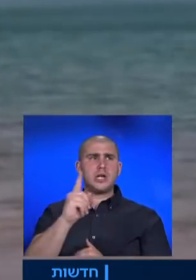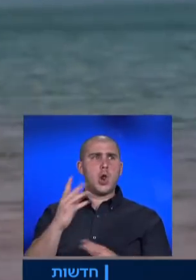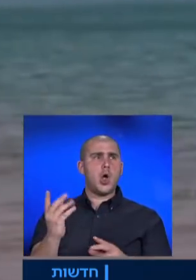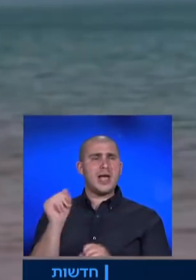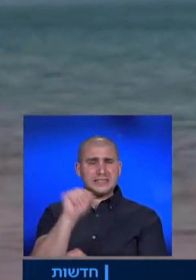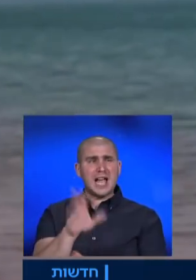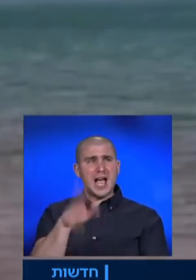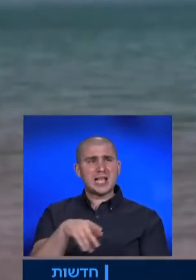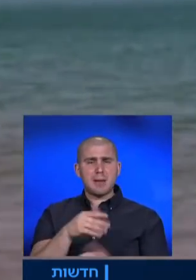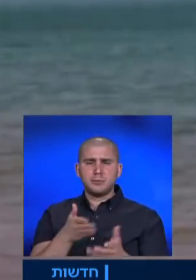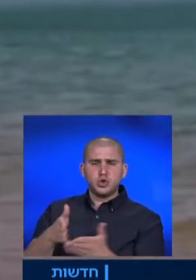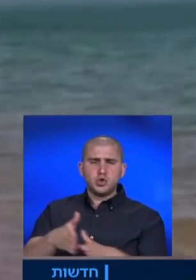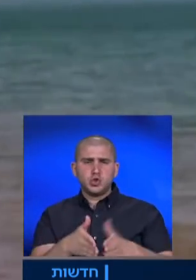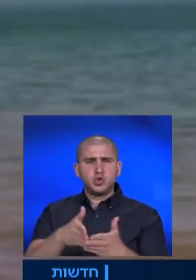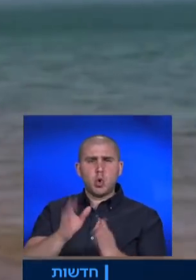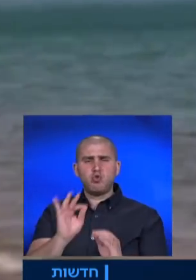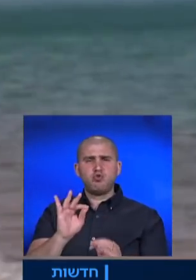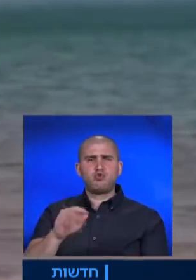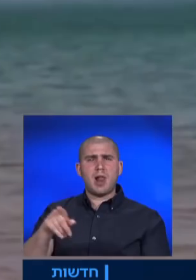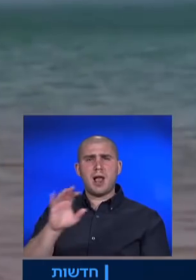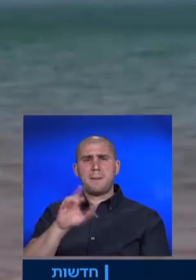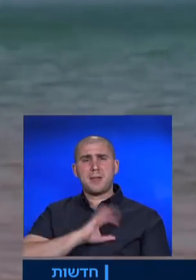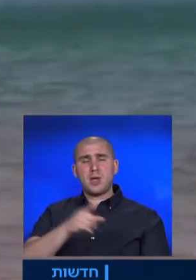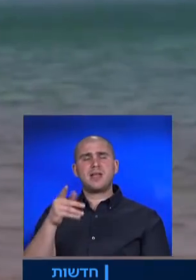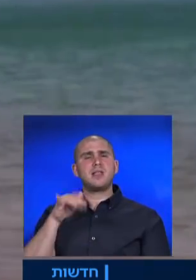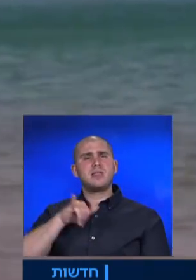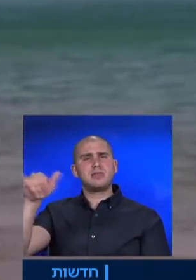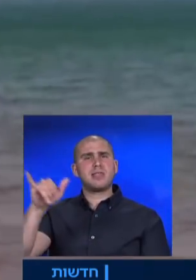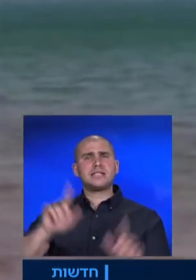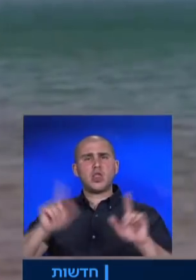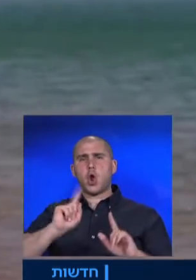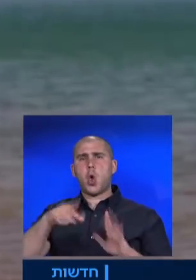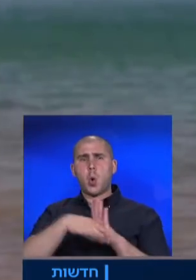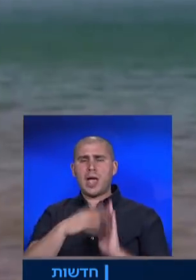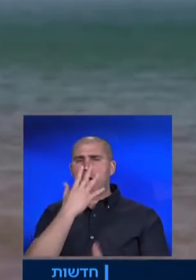המדליות. קטי נוסעת לטוקיו באופן לא חוקי. עצוב לי שזה מה שקורה.